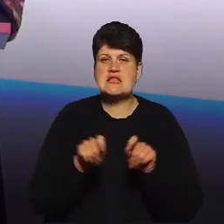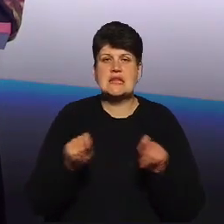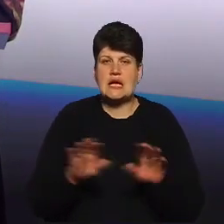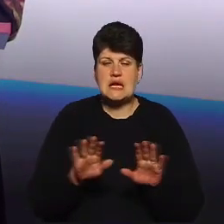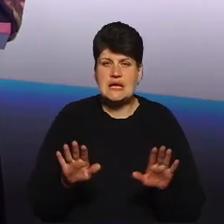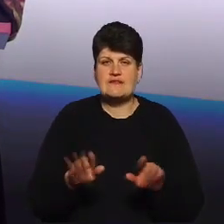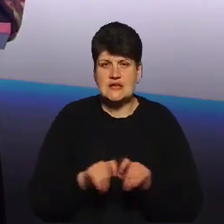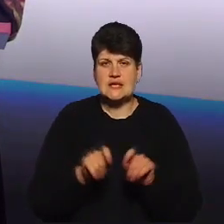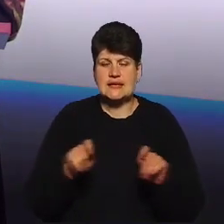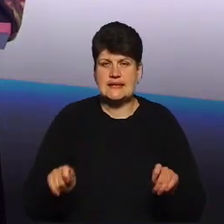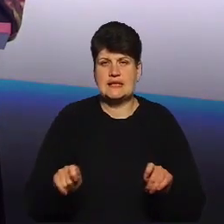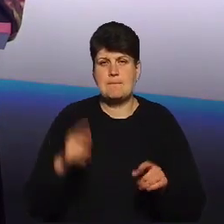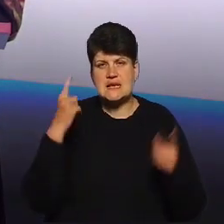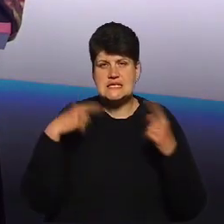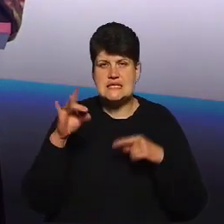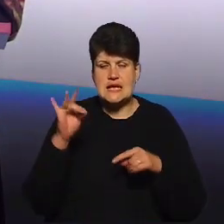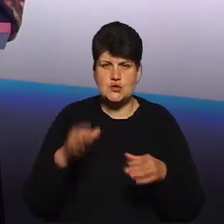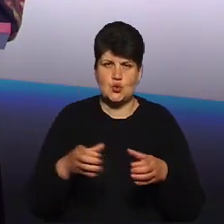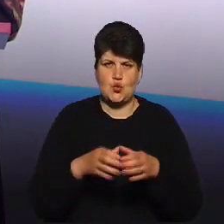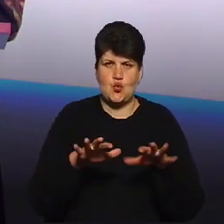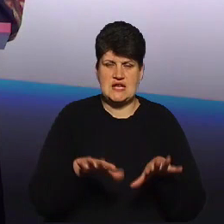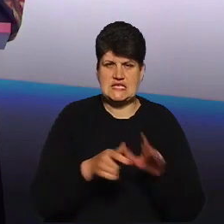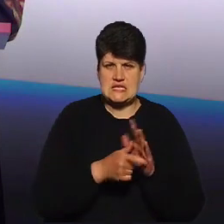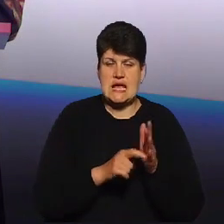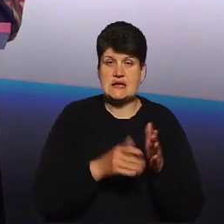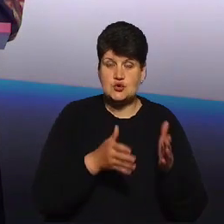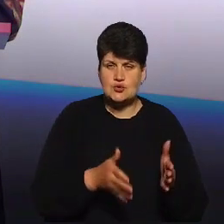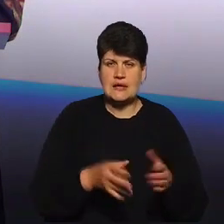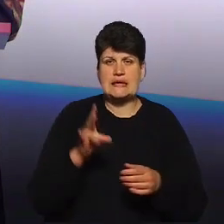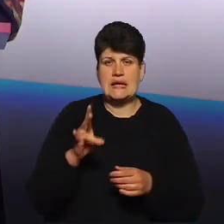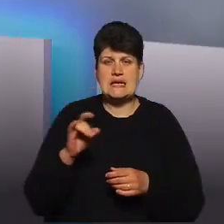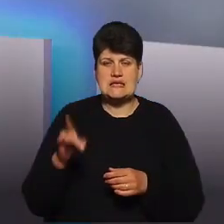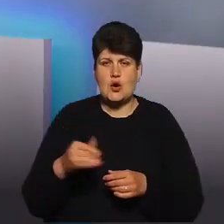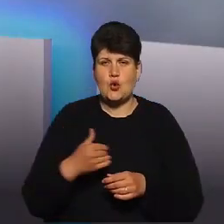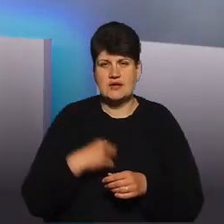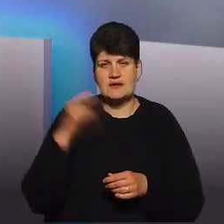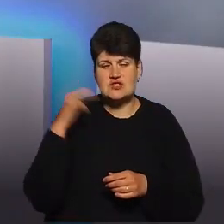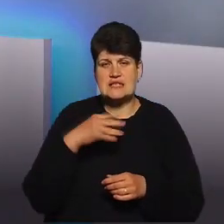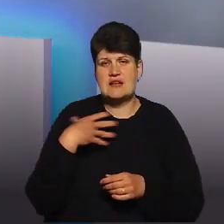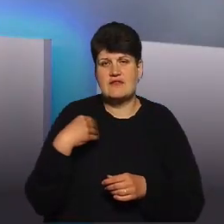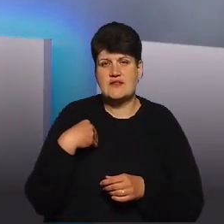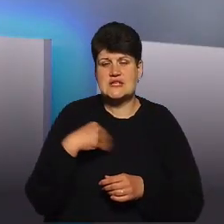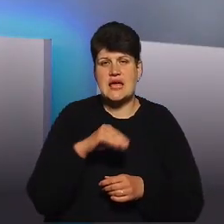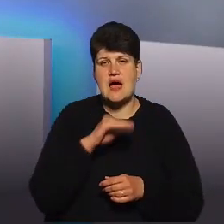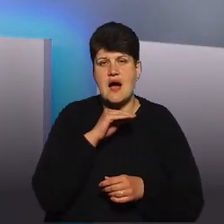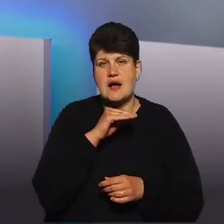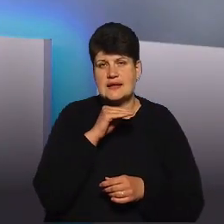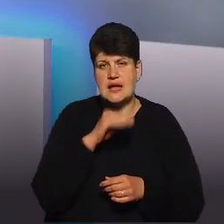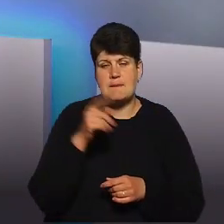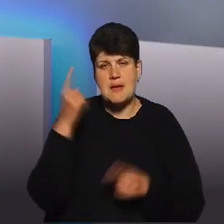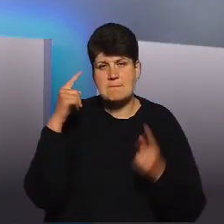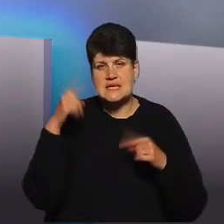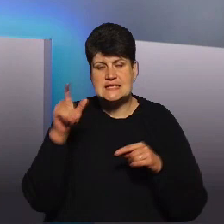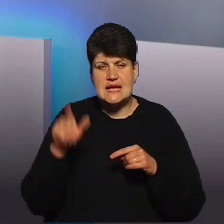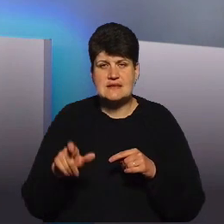резиденцію. Mm-hmm. Тому що Назар хотів навчатися в Львівській академії мистецтв, але не встиг